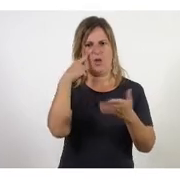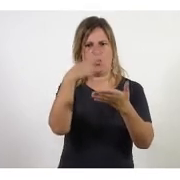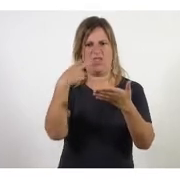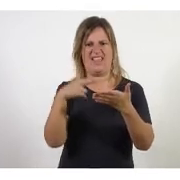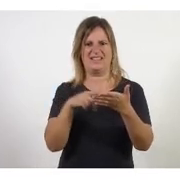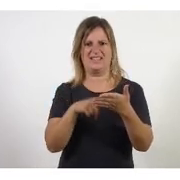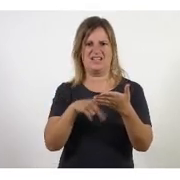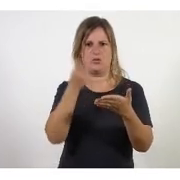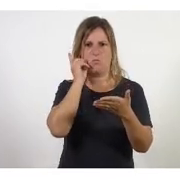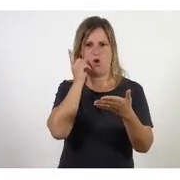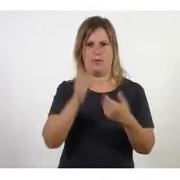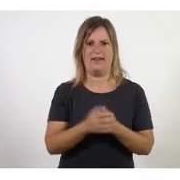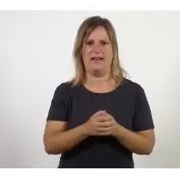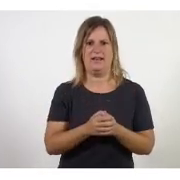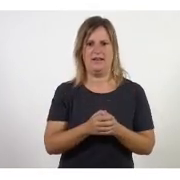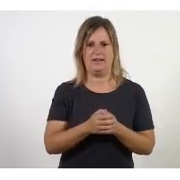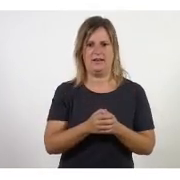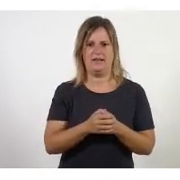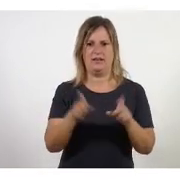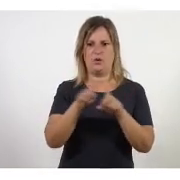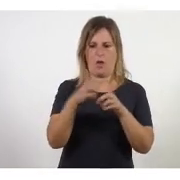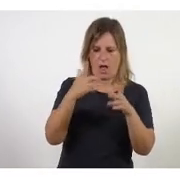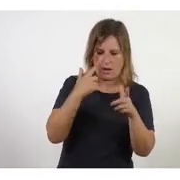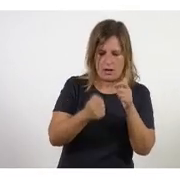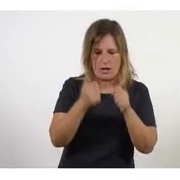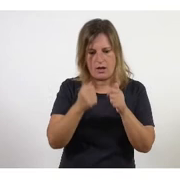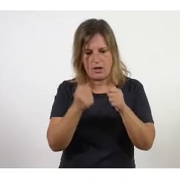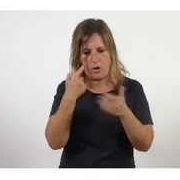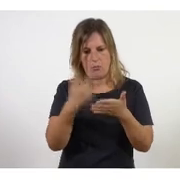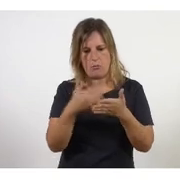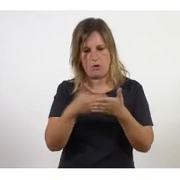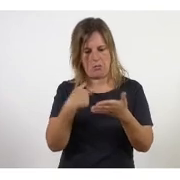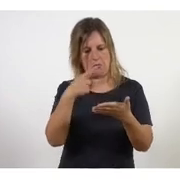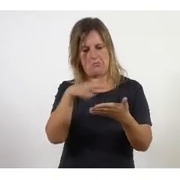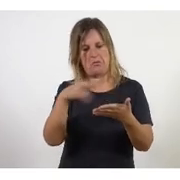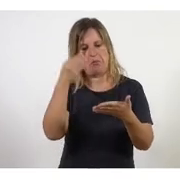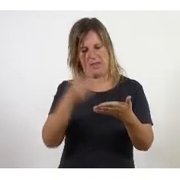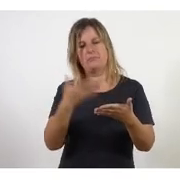mòbil. La millor prova és que vosaltres, tal com estigueu ara treballant, ho pugueu llegir sense dificultats.